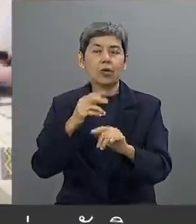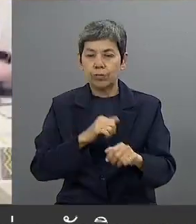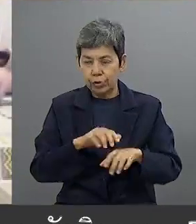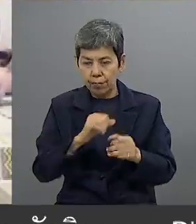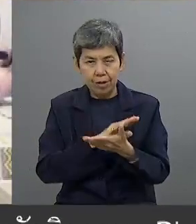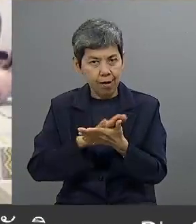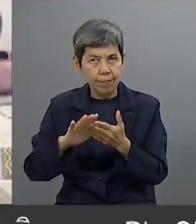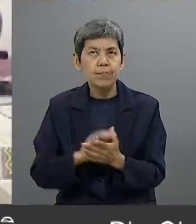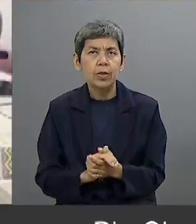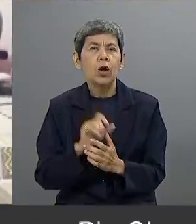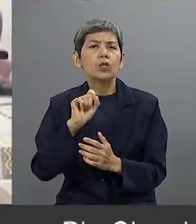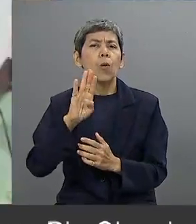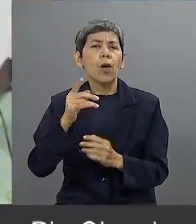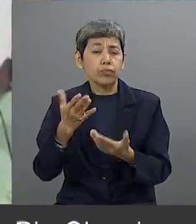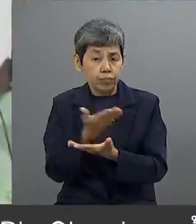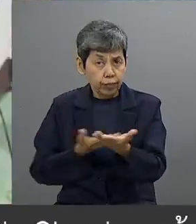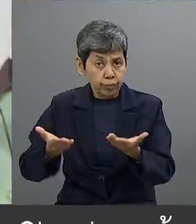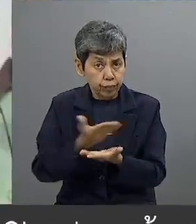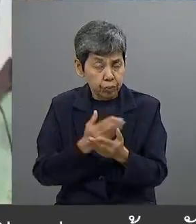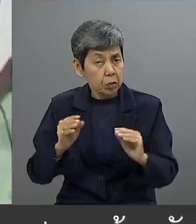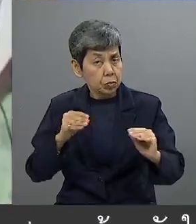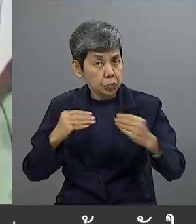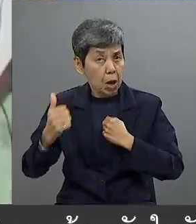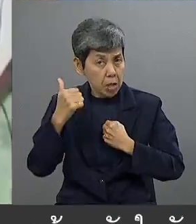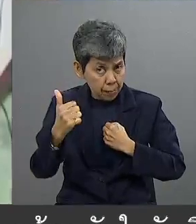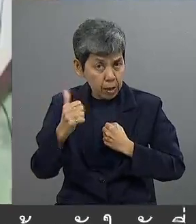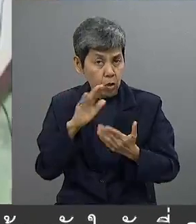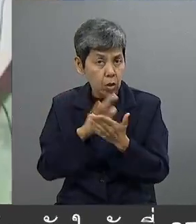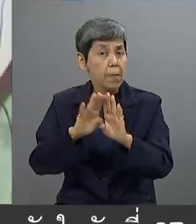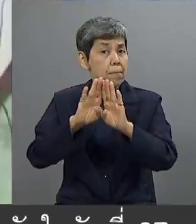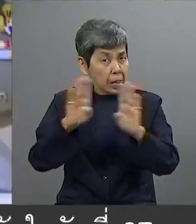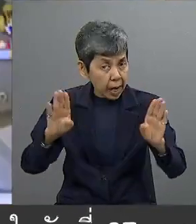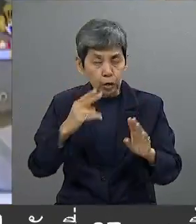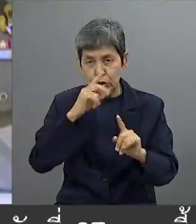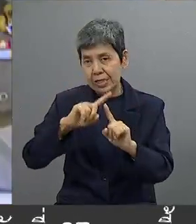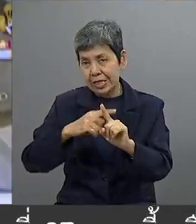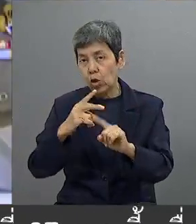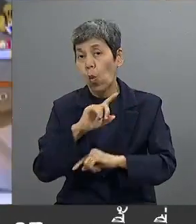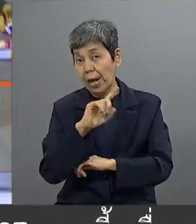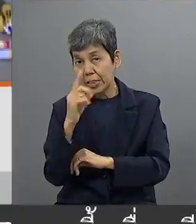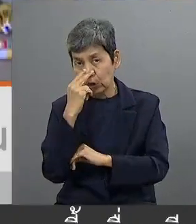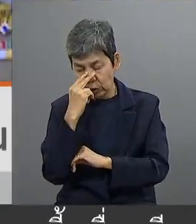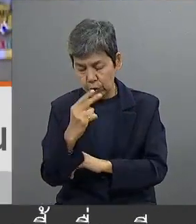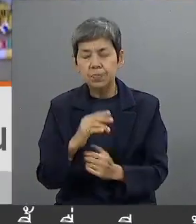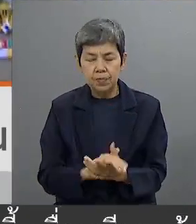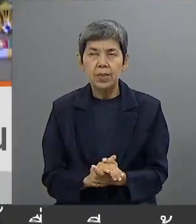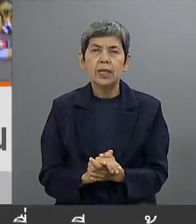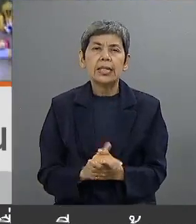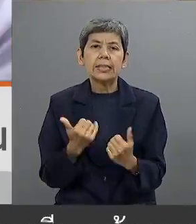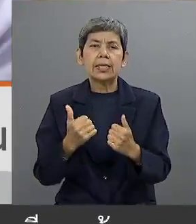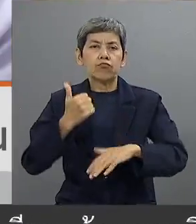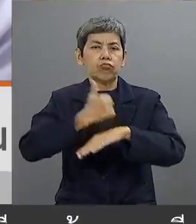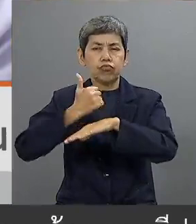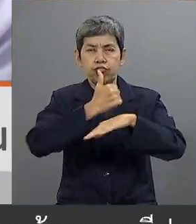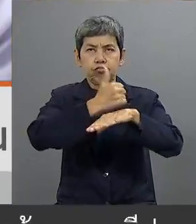ก่อนที่ศบค.จะพิจารณาว่าผ่อนปรนให้มีการเปิดเรียนในวันที่1กุมภาพันธ์นี้ได้หรือไม่นั้นทางคณะผู้บริหารได้ประชุม